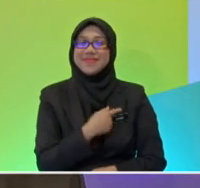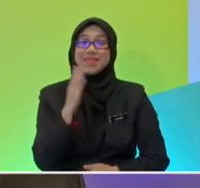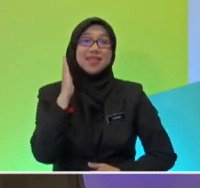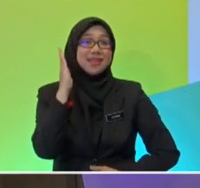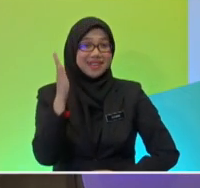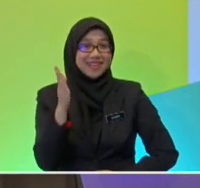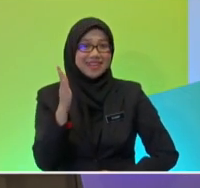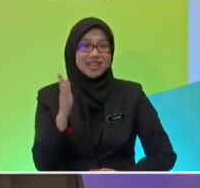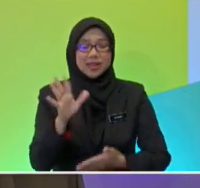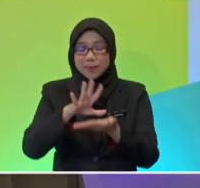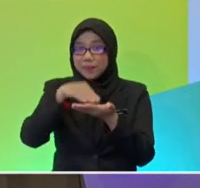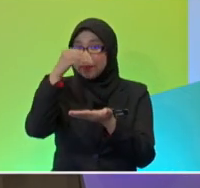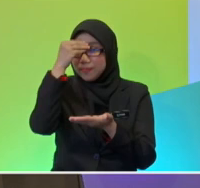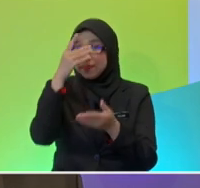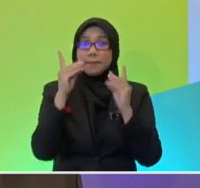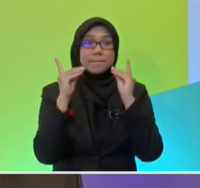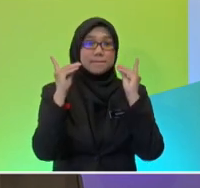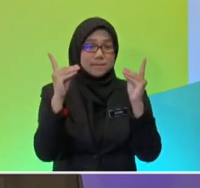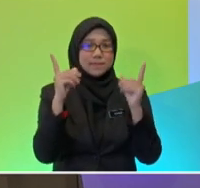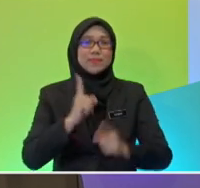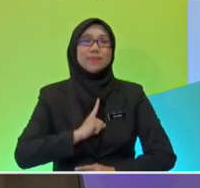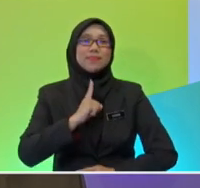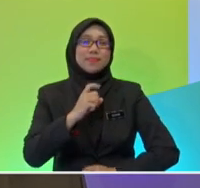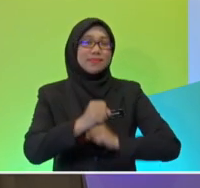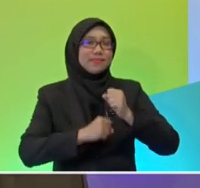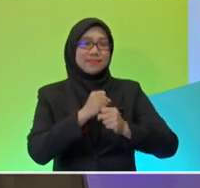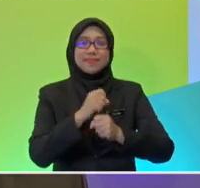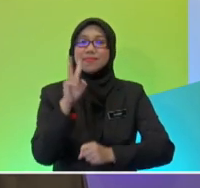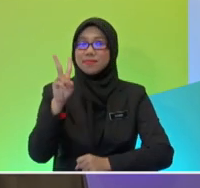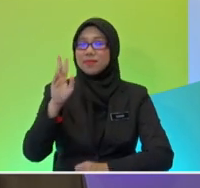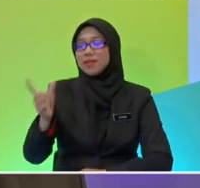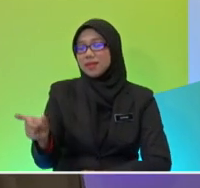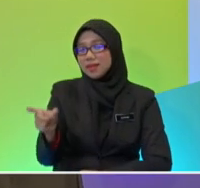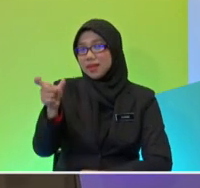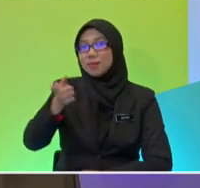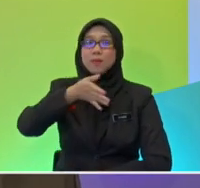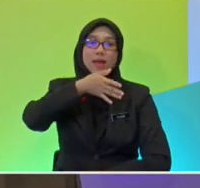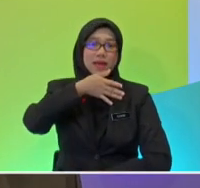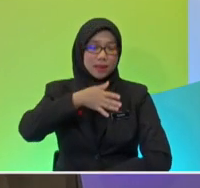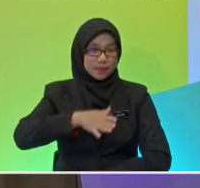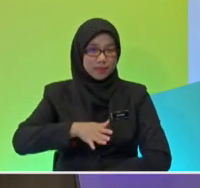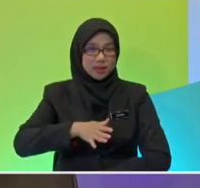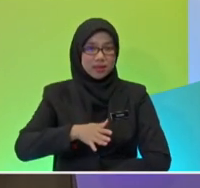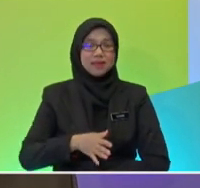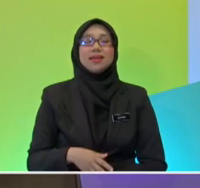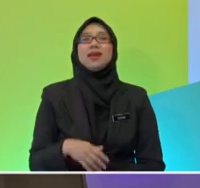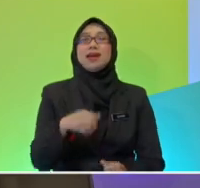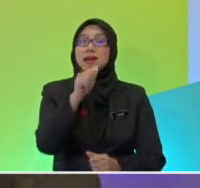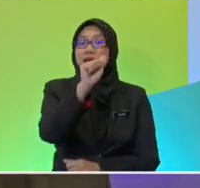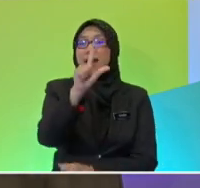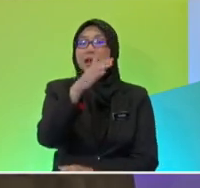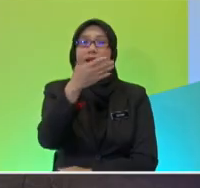tajuk pendidikan Islam tahun 2 yang bertajuk Nabi Muhammad SAW alamin